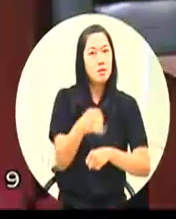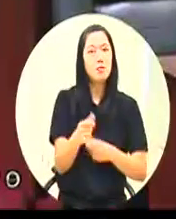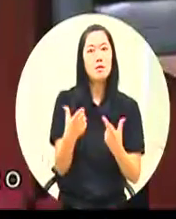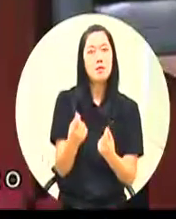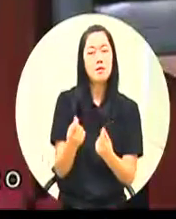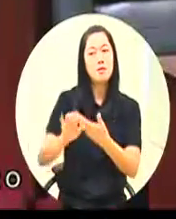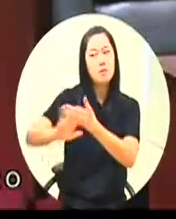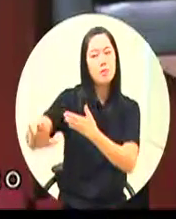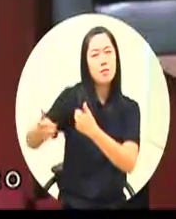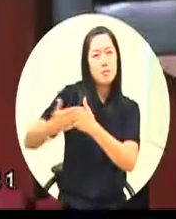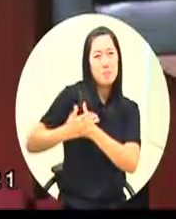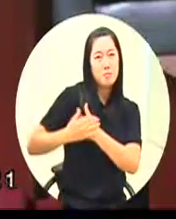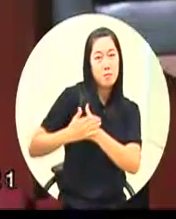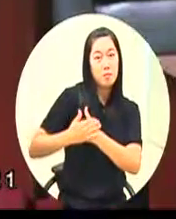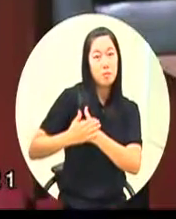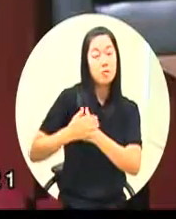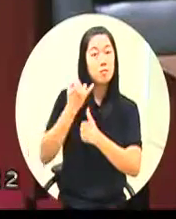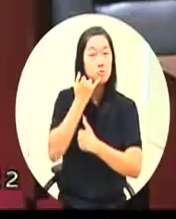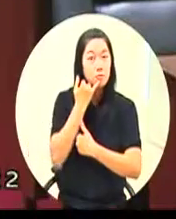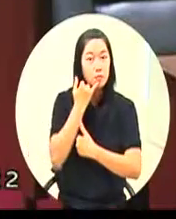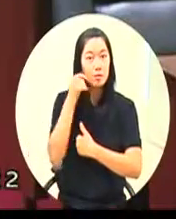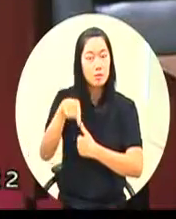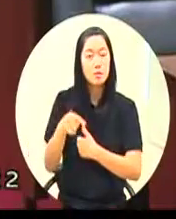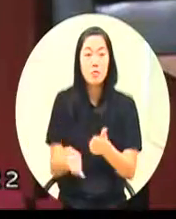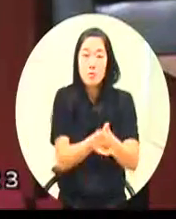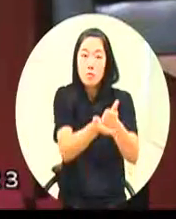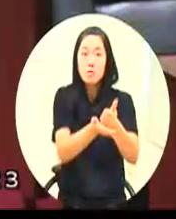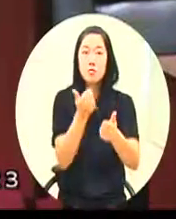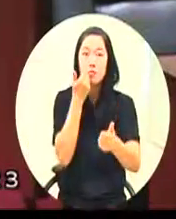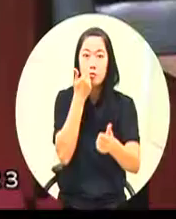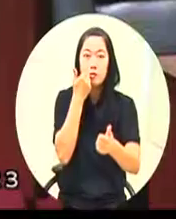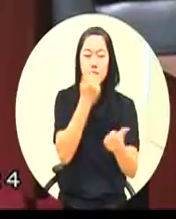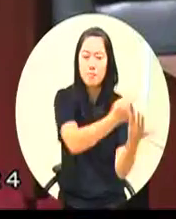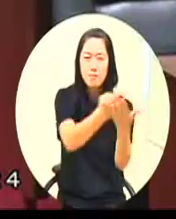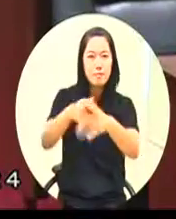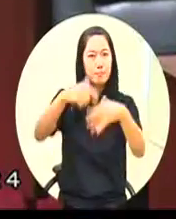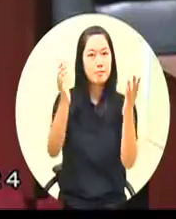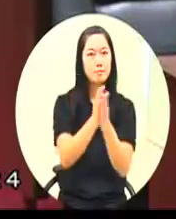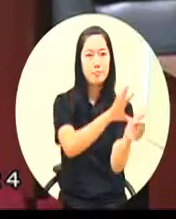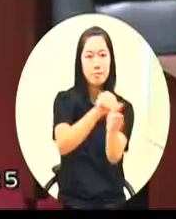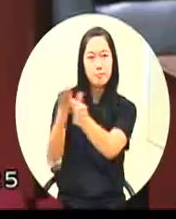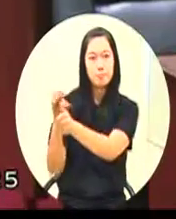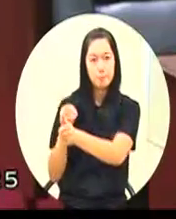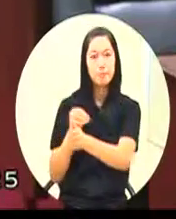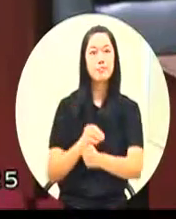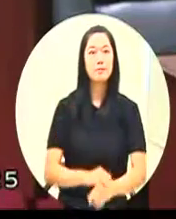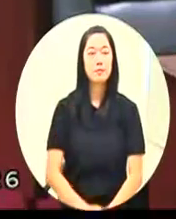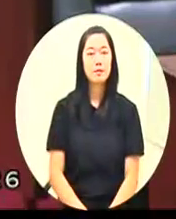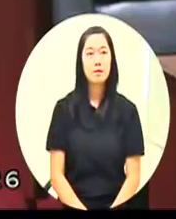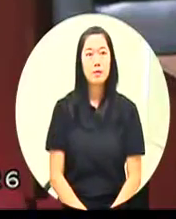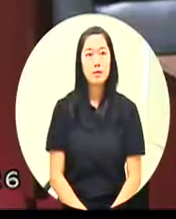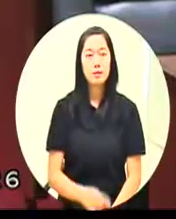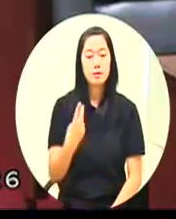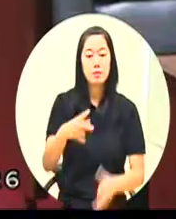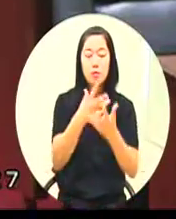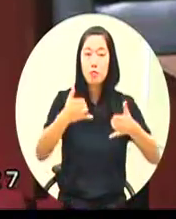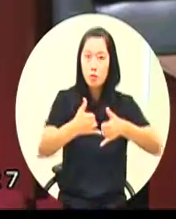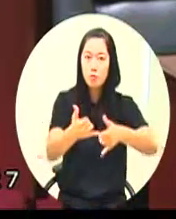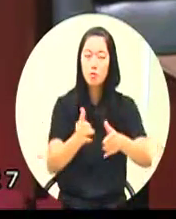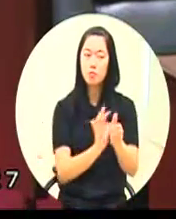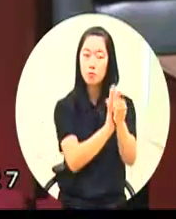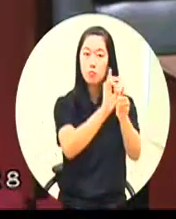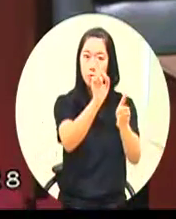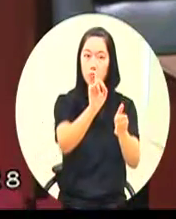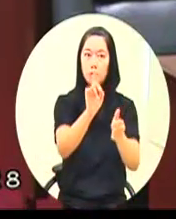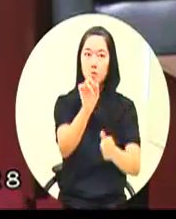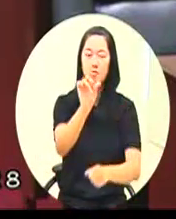的人救你，所以这个事是要鼓励很多人都去学习啦。那最近看网络上也推了一个什么要一